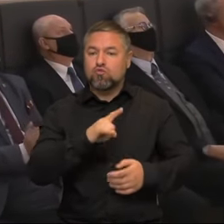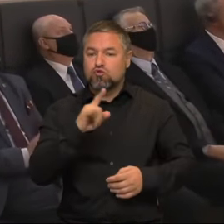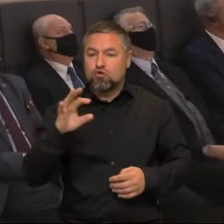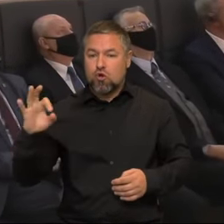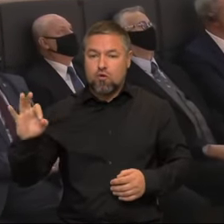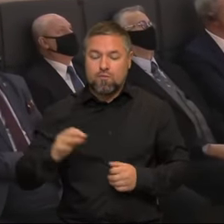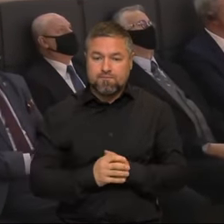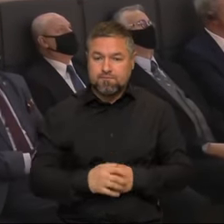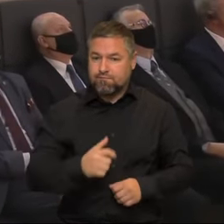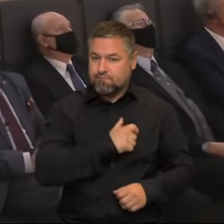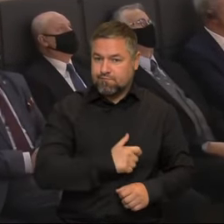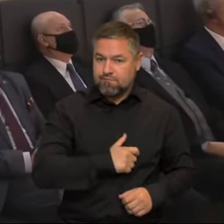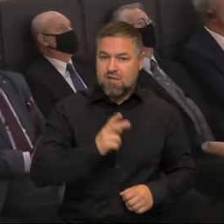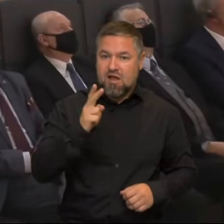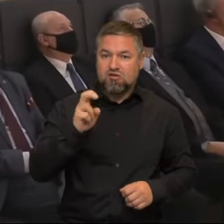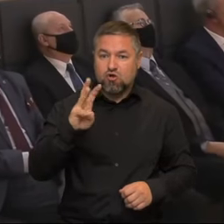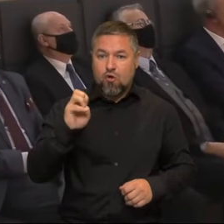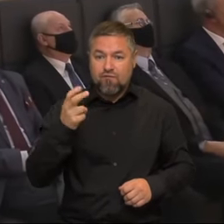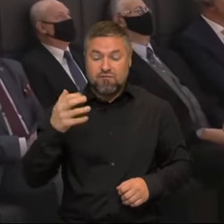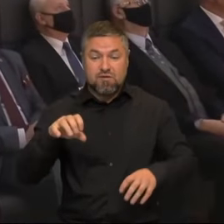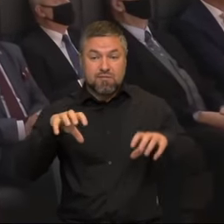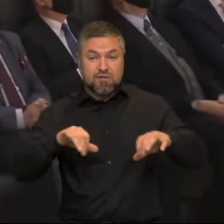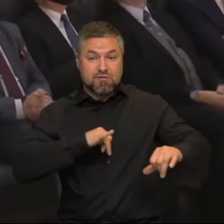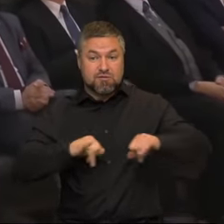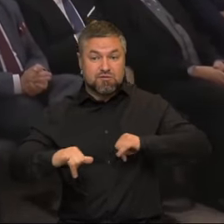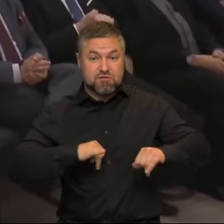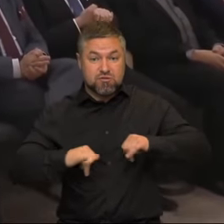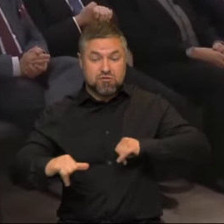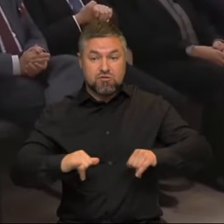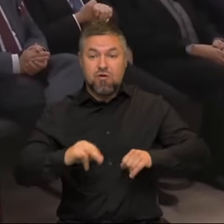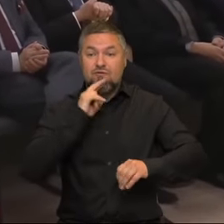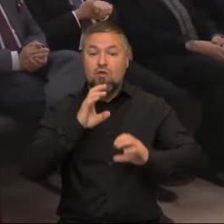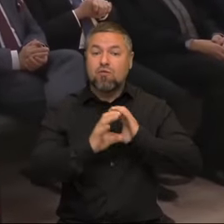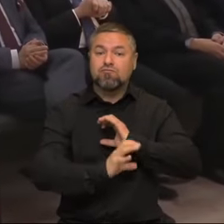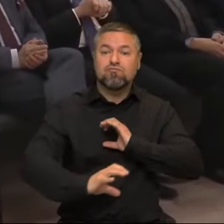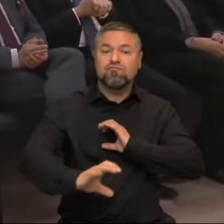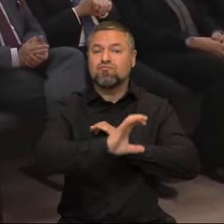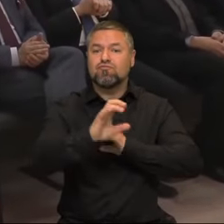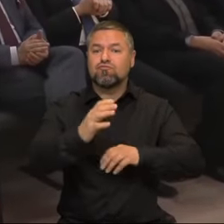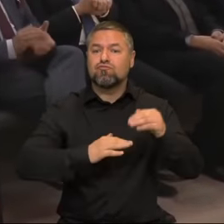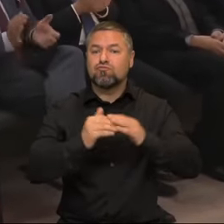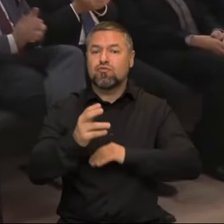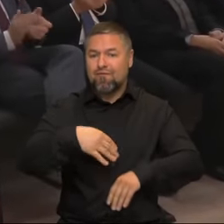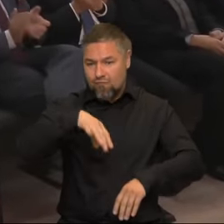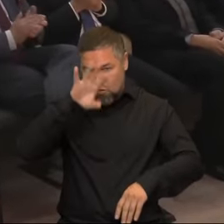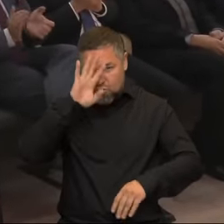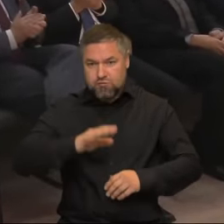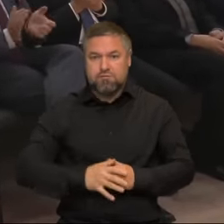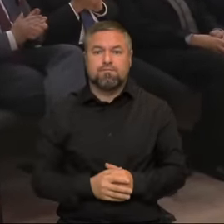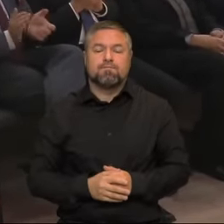Witam serdecznie pana Jacka Kaczorowskiego, prezesa zarządu Zakładów Wodociągów i Kanalizacji w Łodzi.